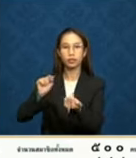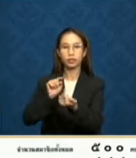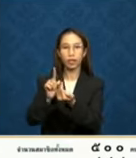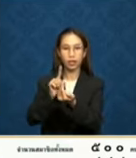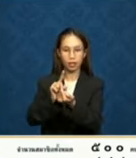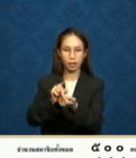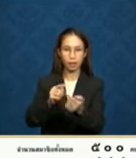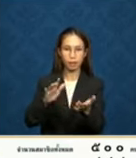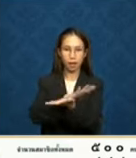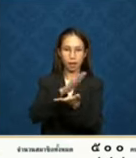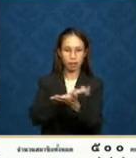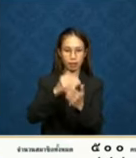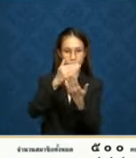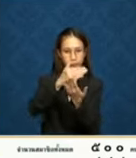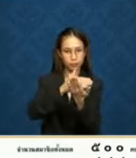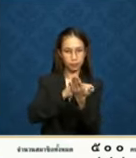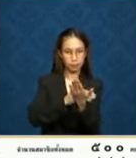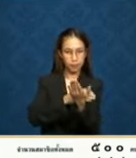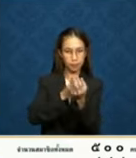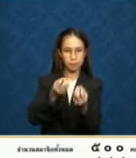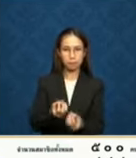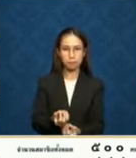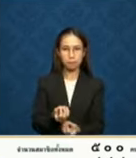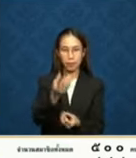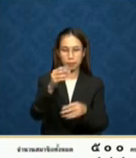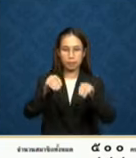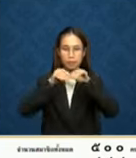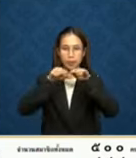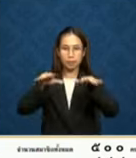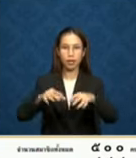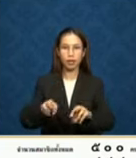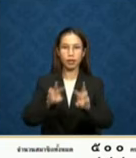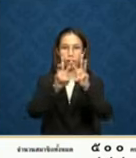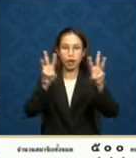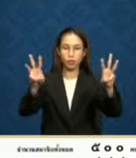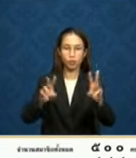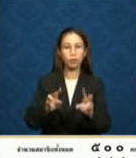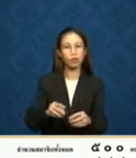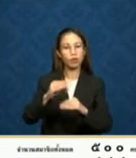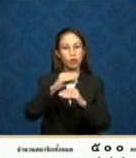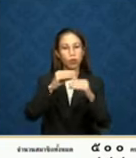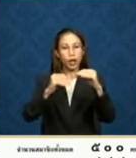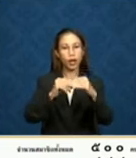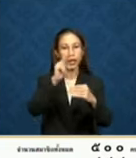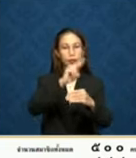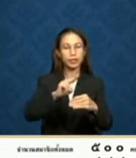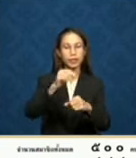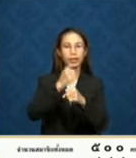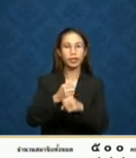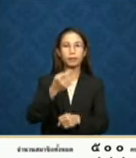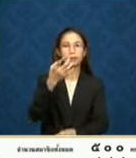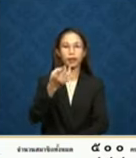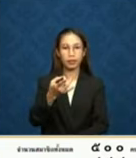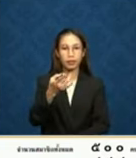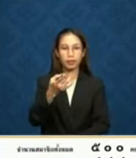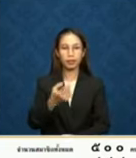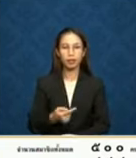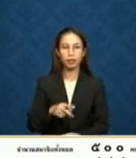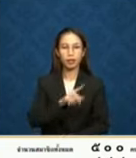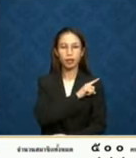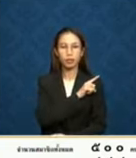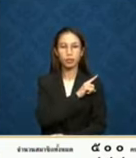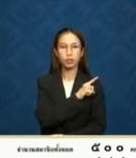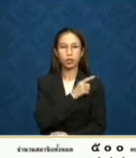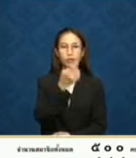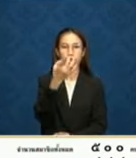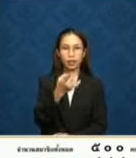ตใส่เอกสารหมดครับ เผยแ้ขึ้เว็ไตครับวาแต่ละโงการ มนเอาไปใช้ Use Case แบบไหน ใครเป็คนรัพชอบโครงการนั้